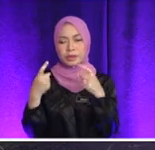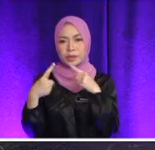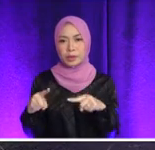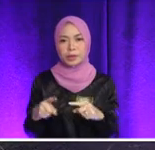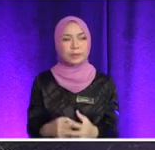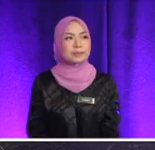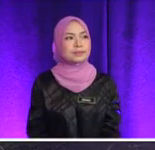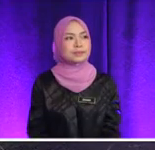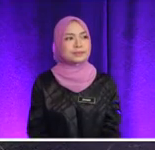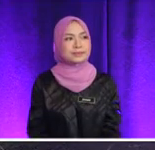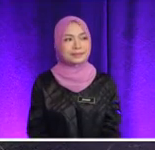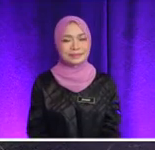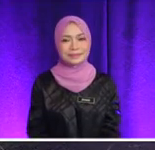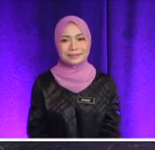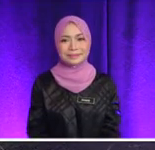oke